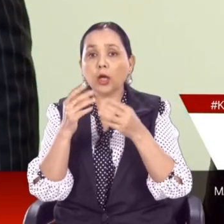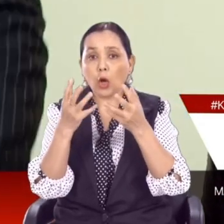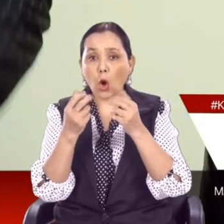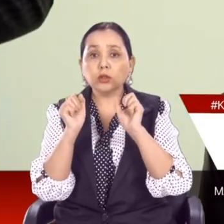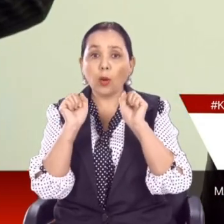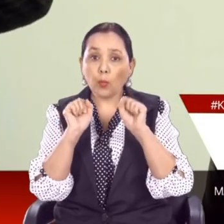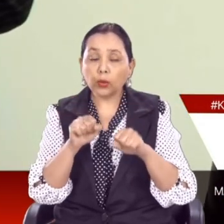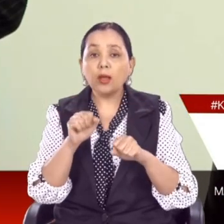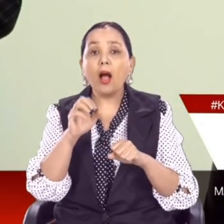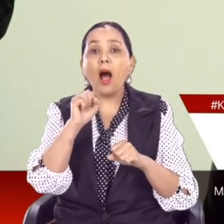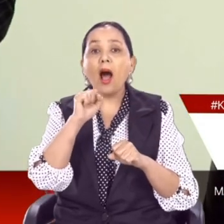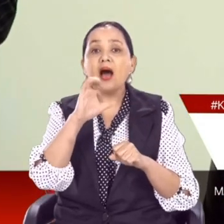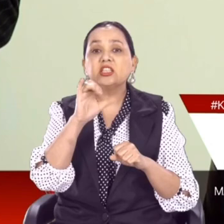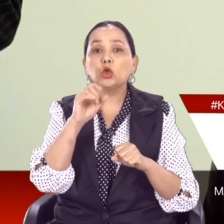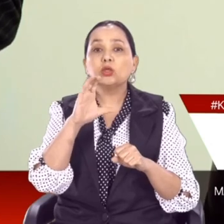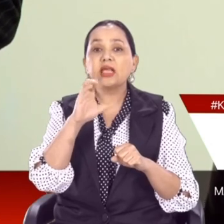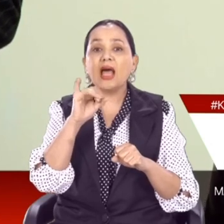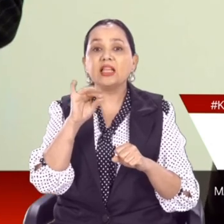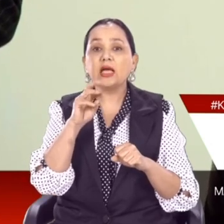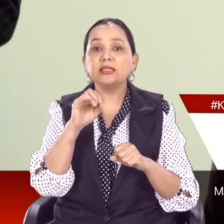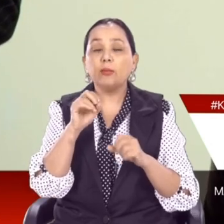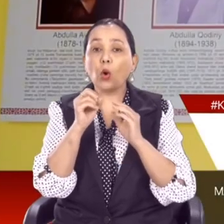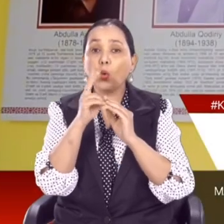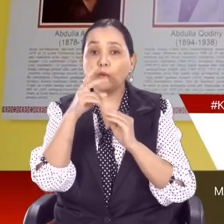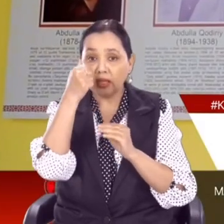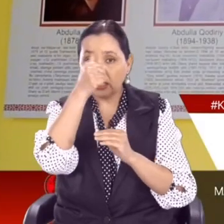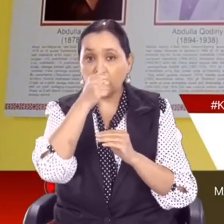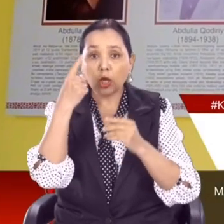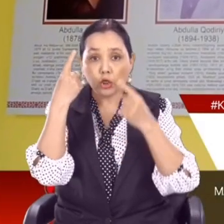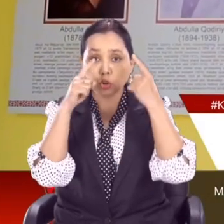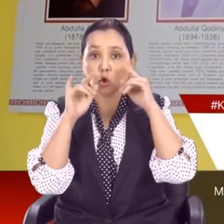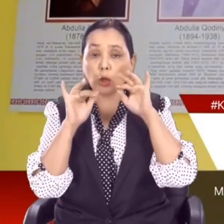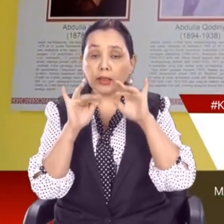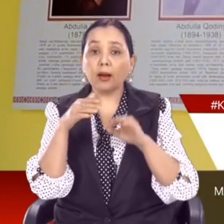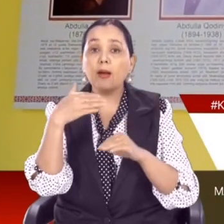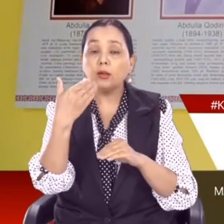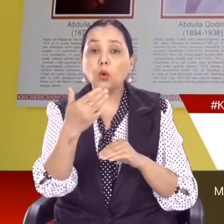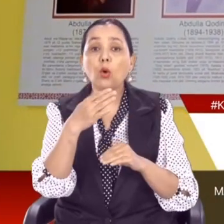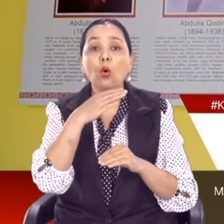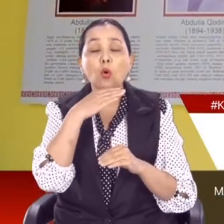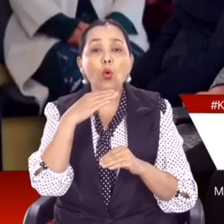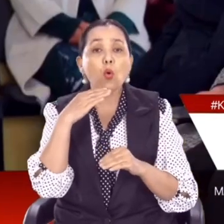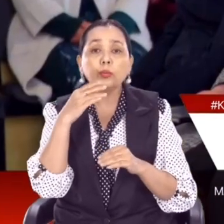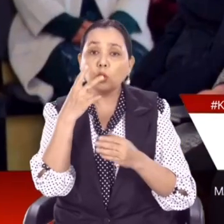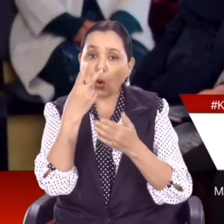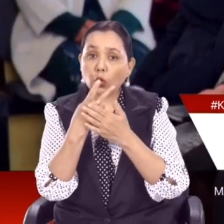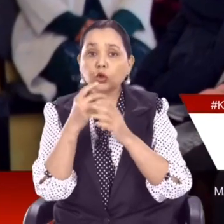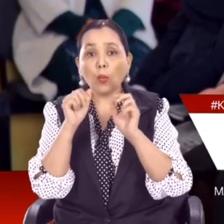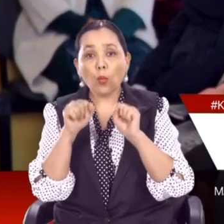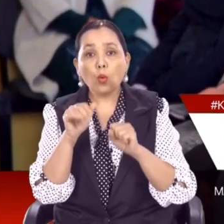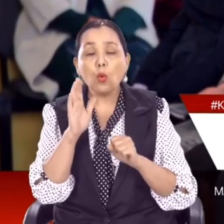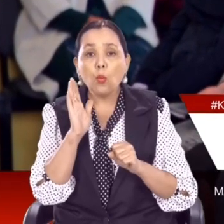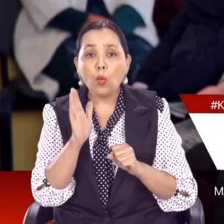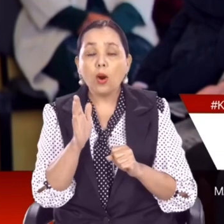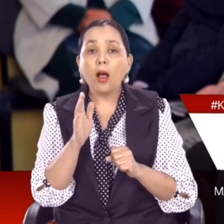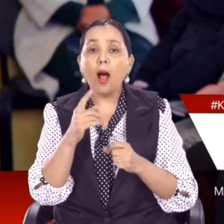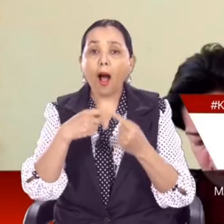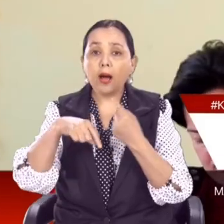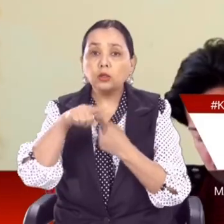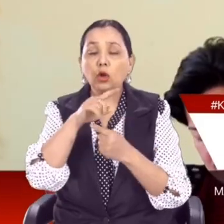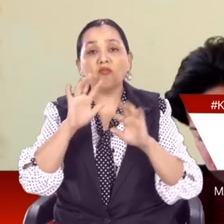olsa arziydi. Asroriddin Saidazimov 12 yildan buyon ijod qiladi. U ko'pchilik ko'rishi mumkin